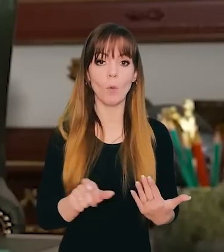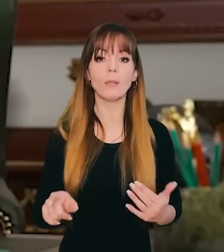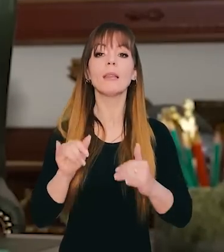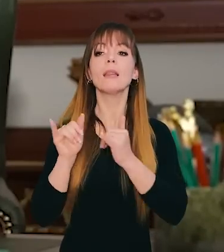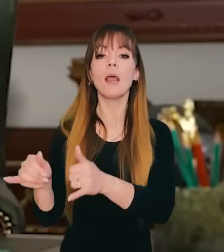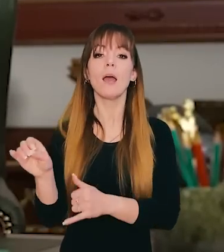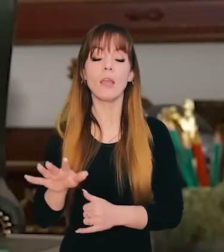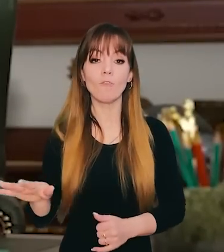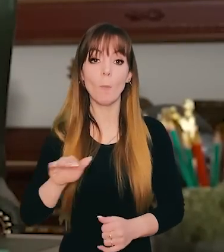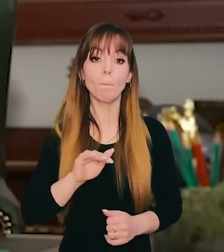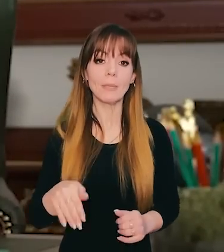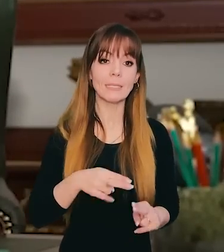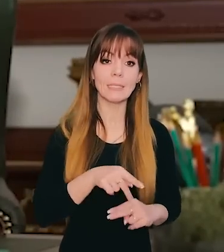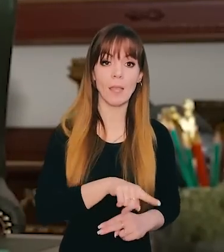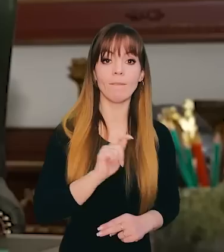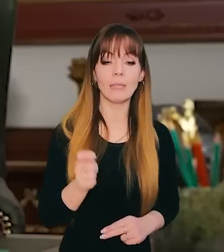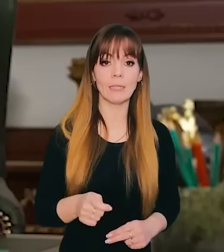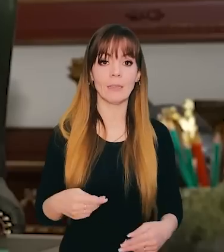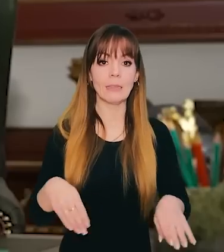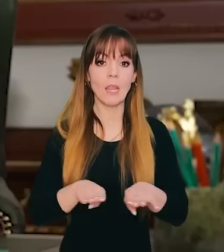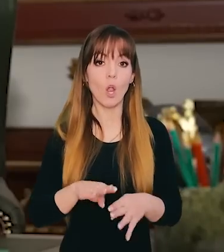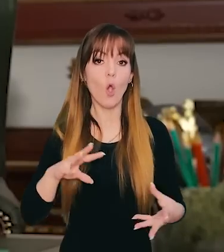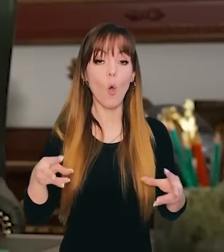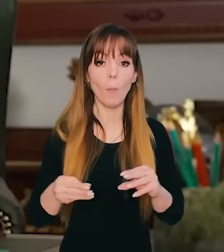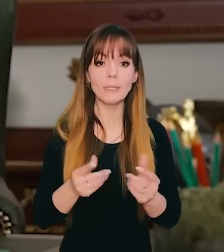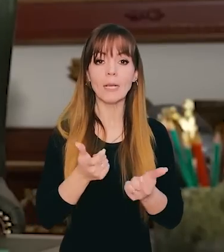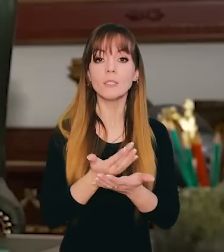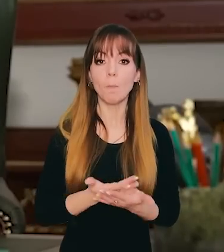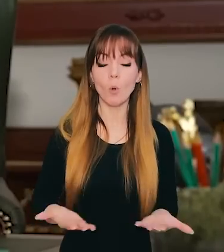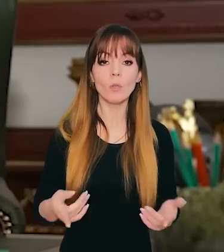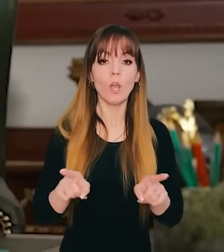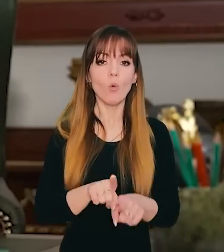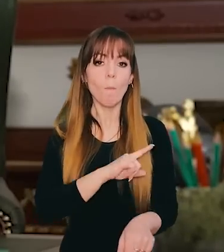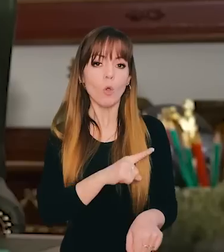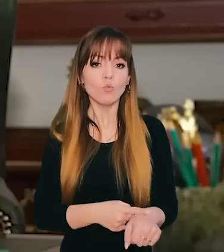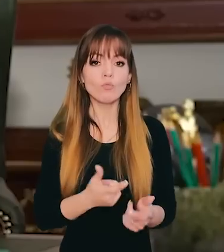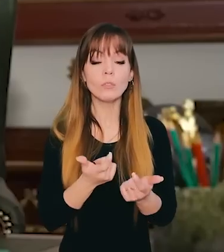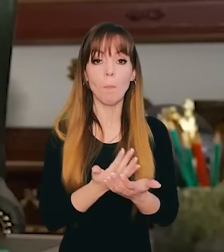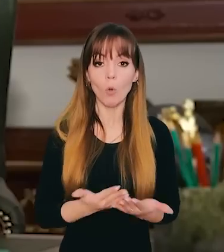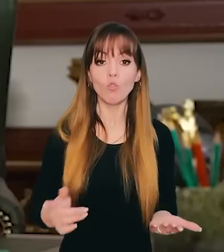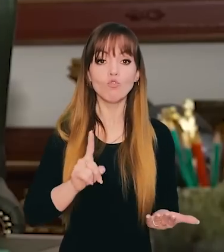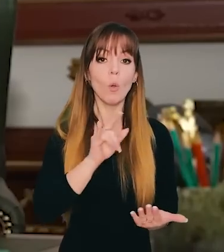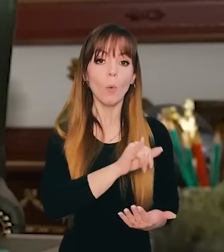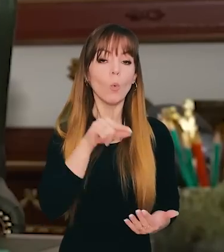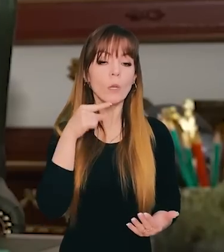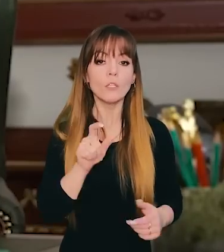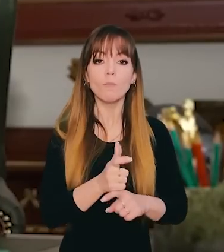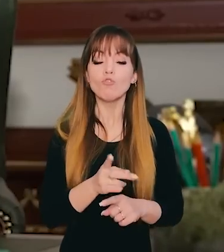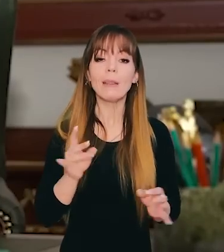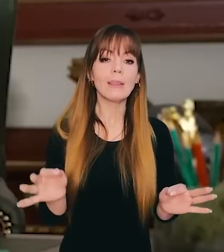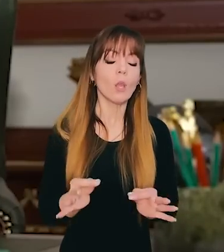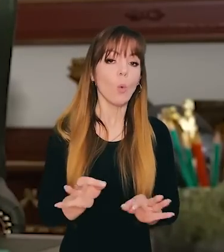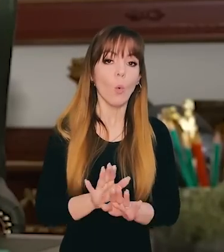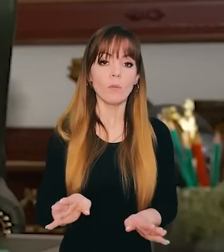громадянам і для Європи після цієї війни такий обсяг зброї таку потужність зброї щоб в Росії